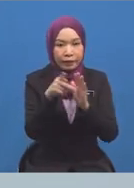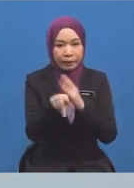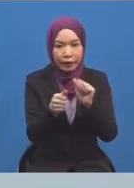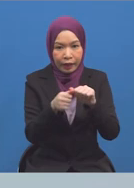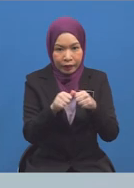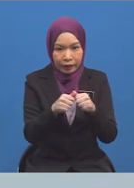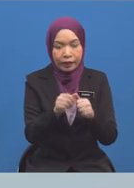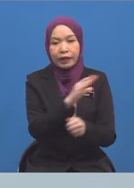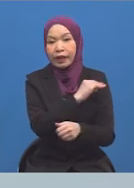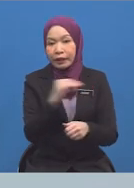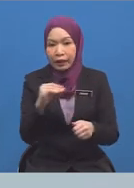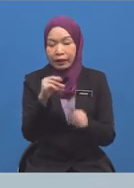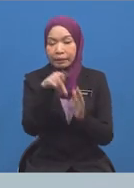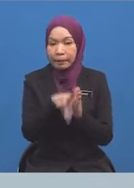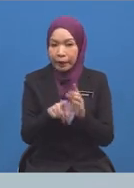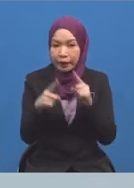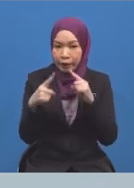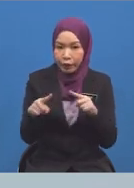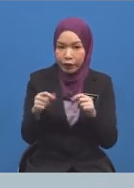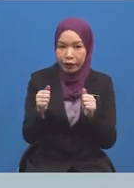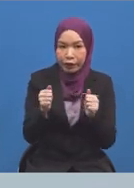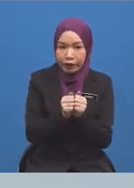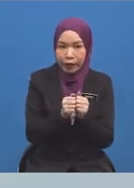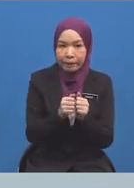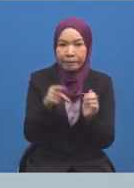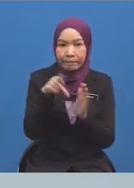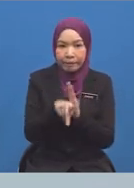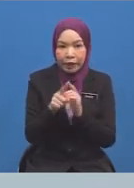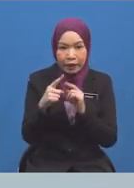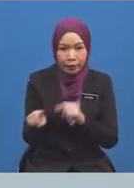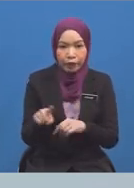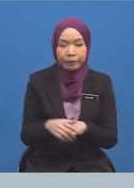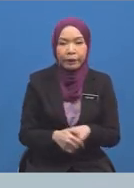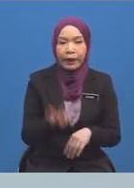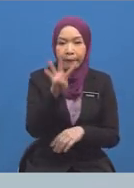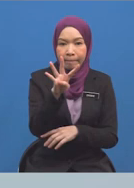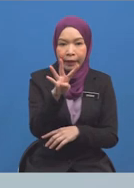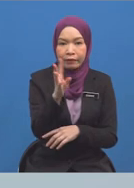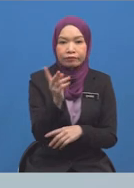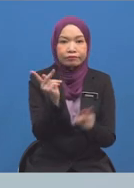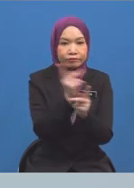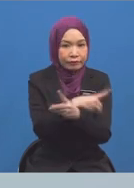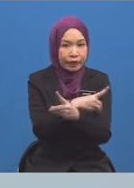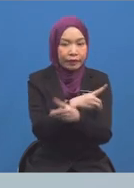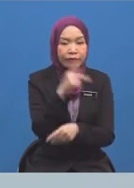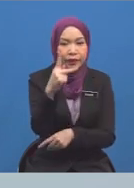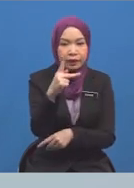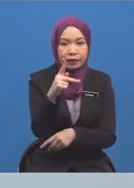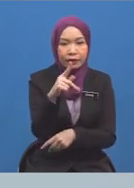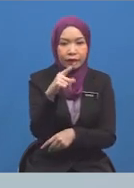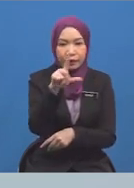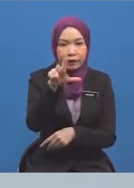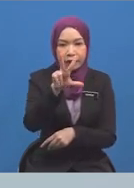dengan penyebut tempat darat 3 = 12 3